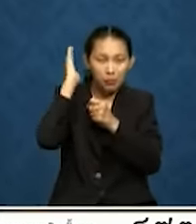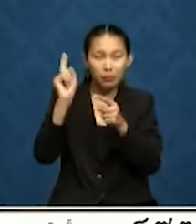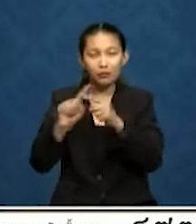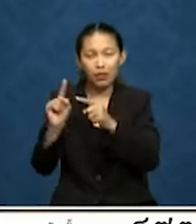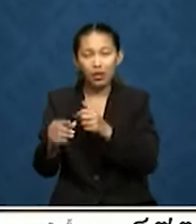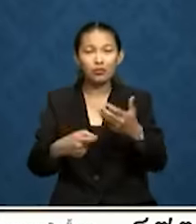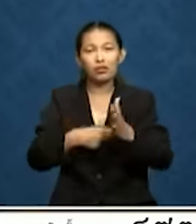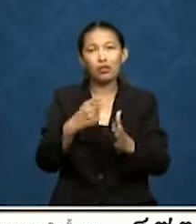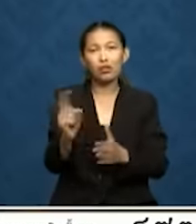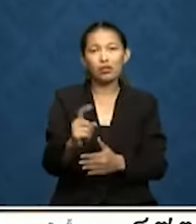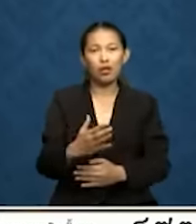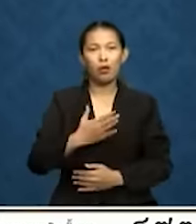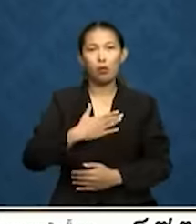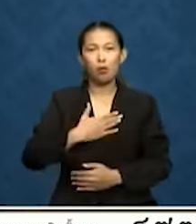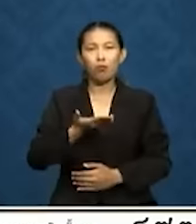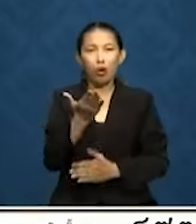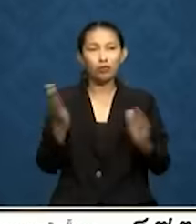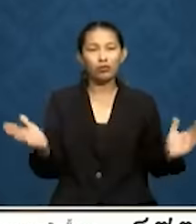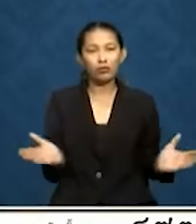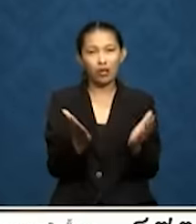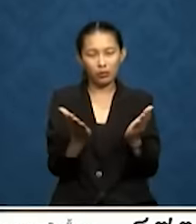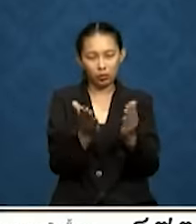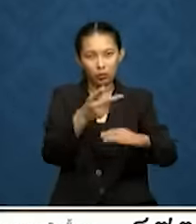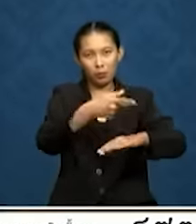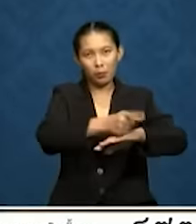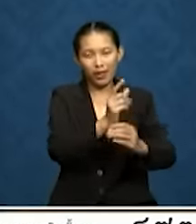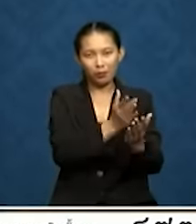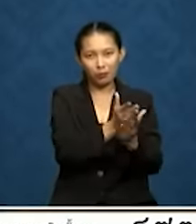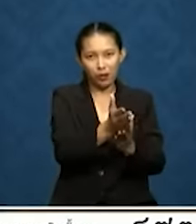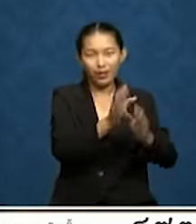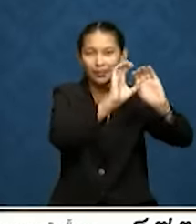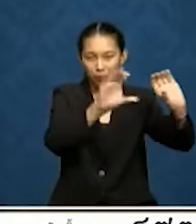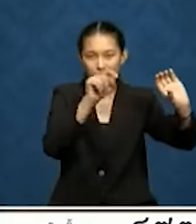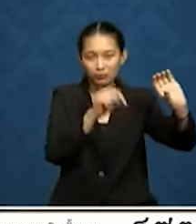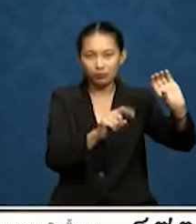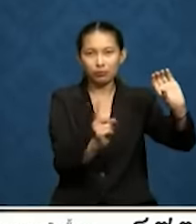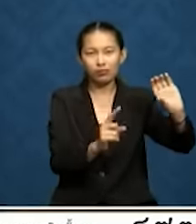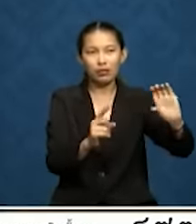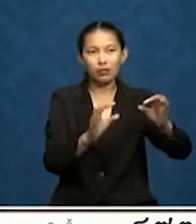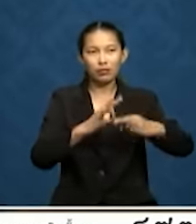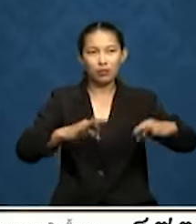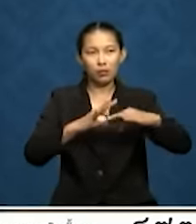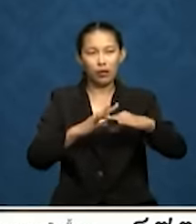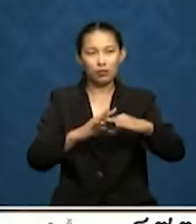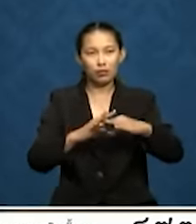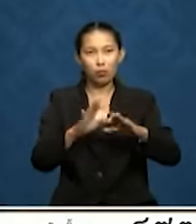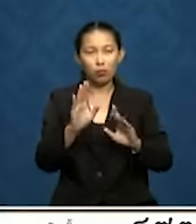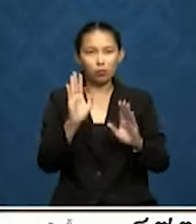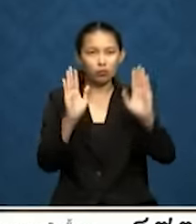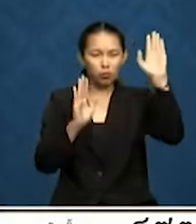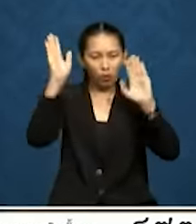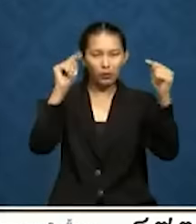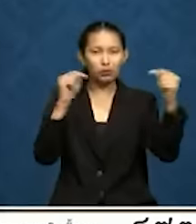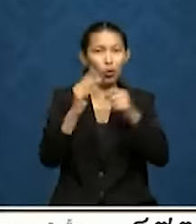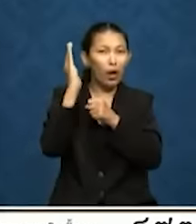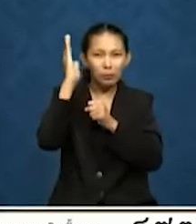ครับเพราะฉะนั้นผมขอสนับสนุนท่านวิสุทธิ์แชรุณนะครับว่าไม่มีการโหวตในการอภิปร